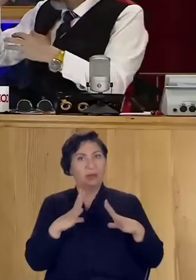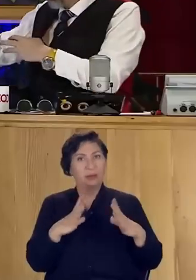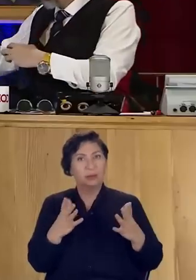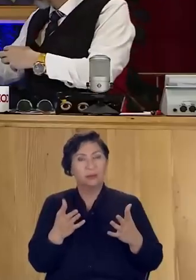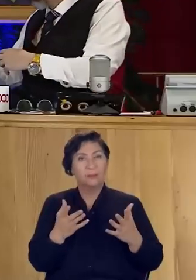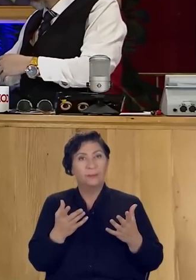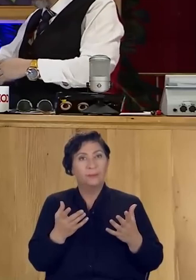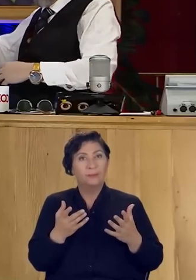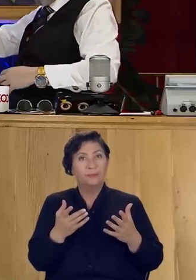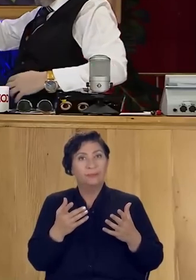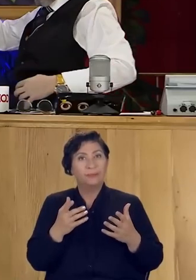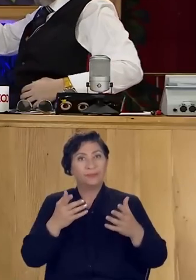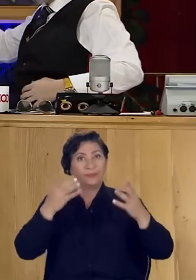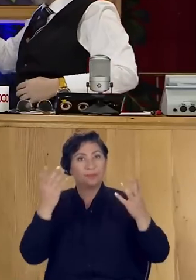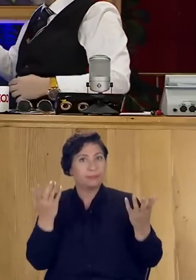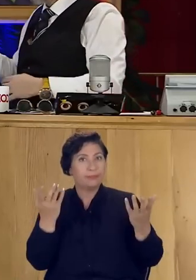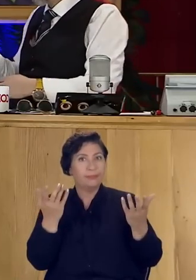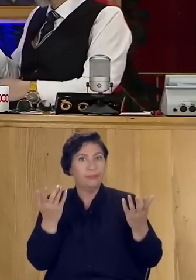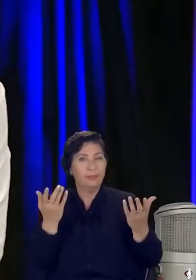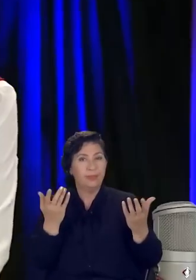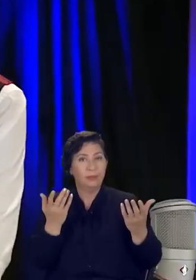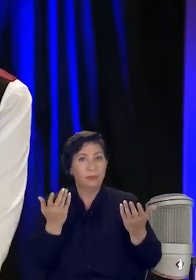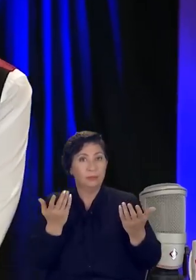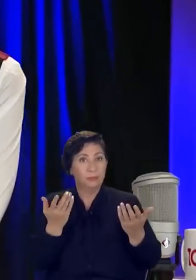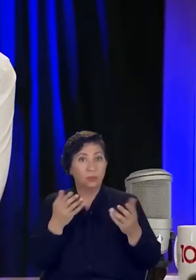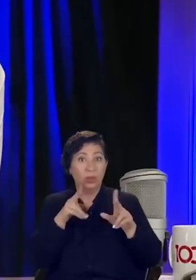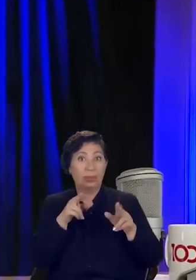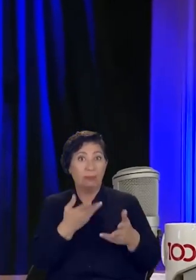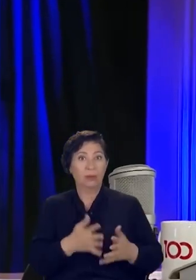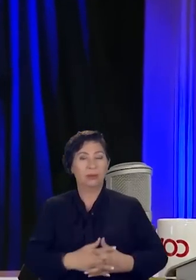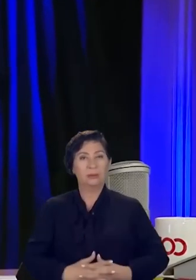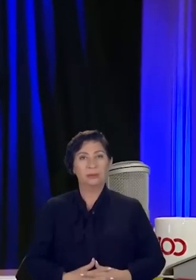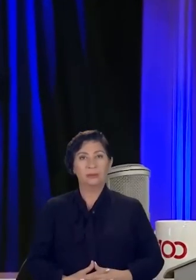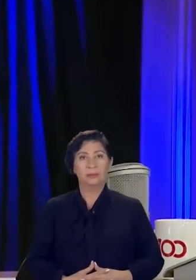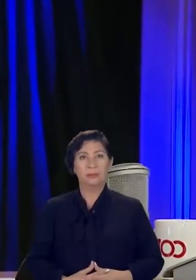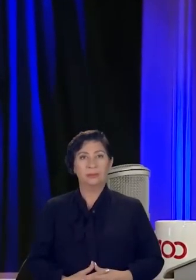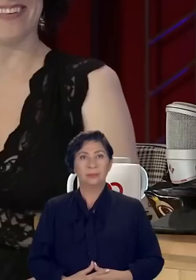ördört. Ondan sonra hoppa gidiyorum filan gibi.